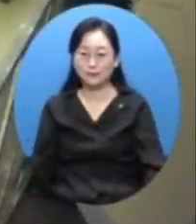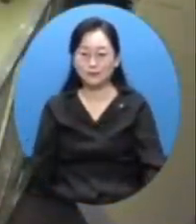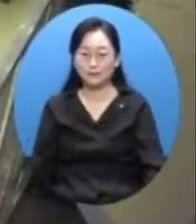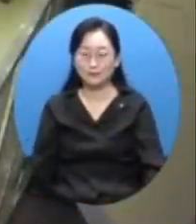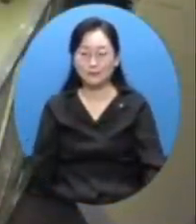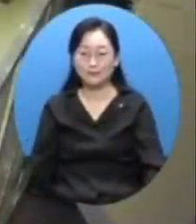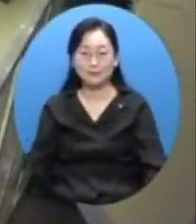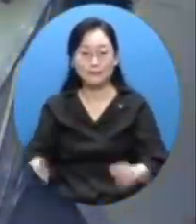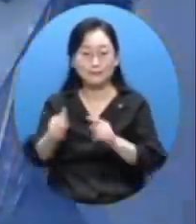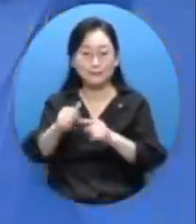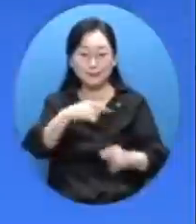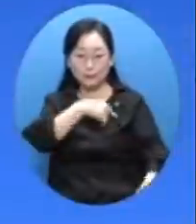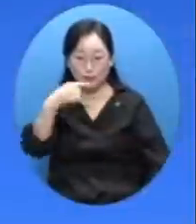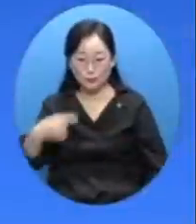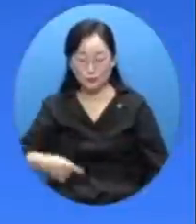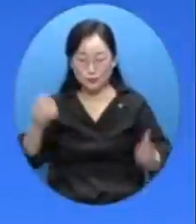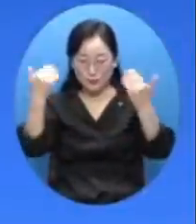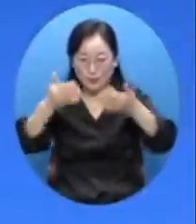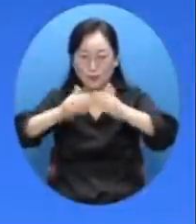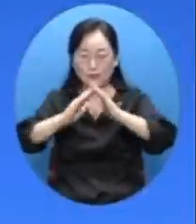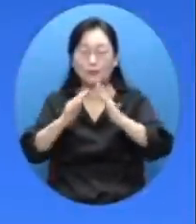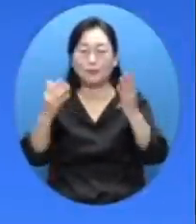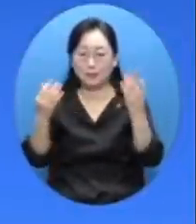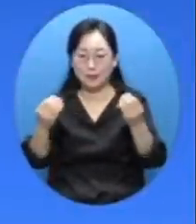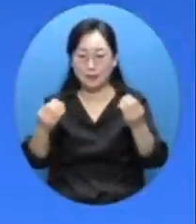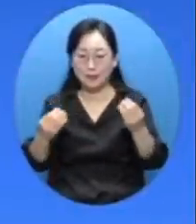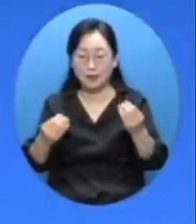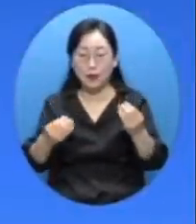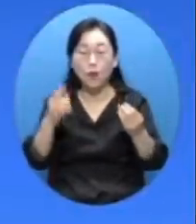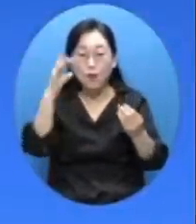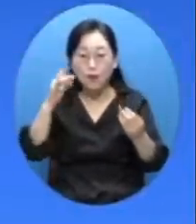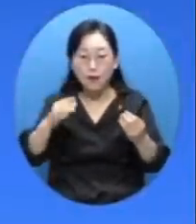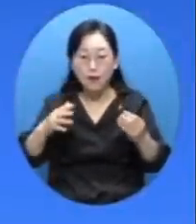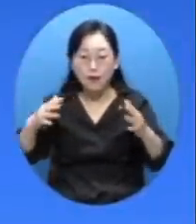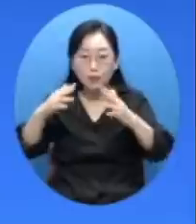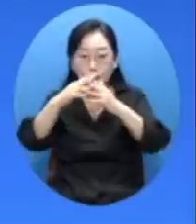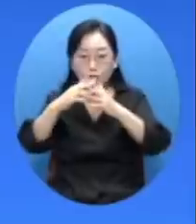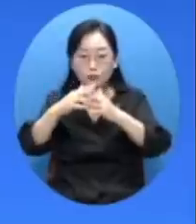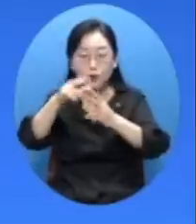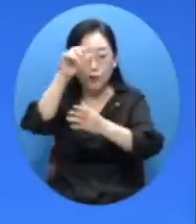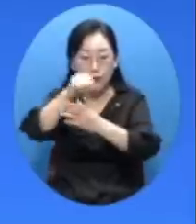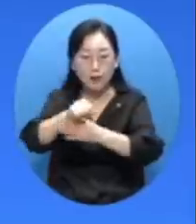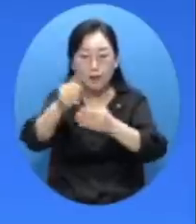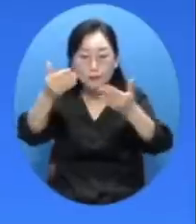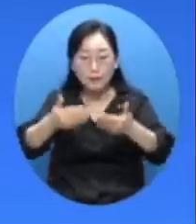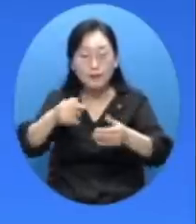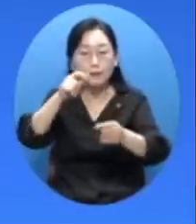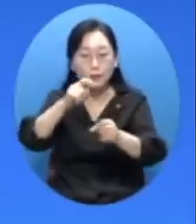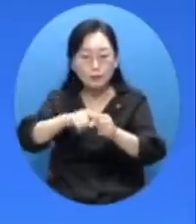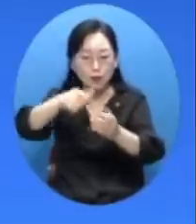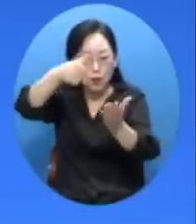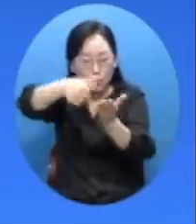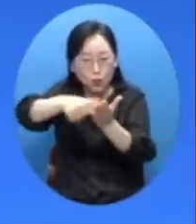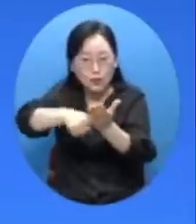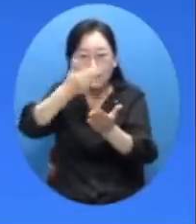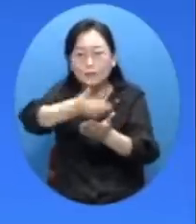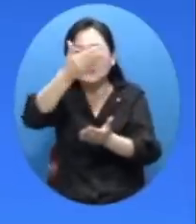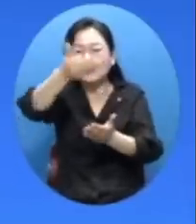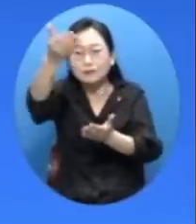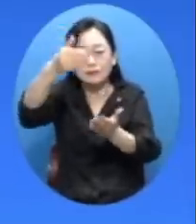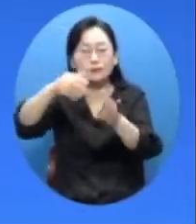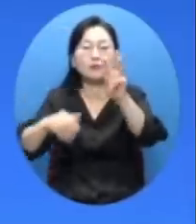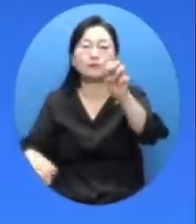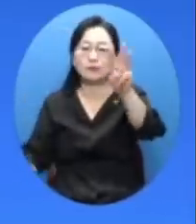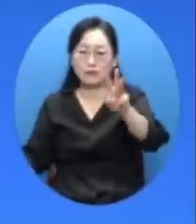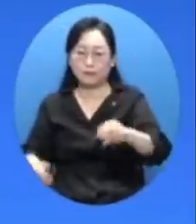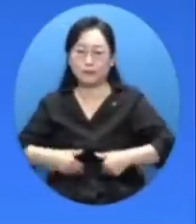그래서 중국에 학교를 세우게 되는데 중국에서 건축 학교 건물을 건축허가를 받으려면 도장을 33개나 받아야 된다고 합니다.